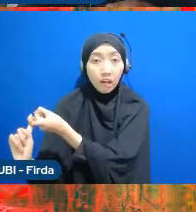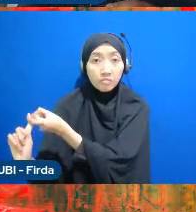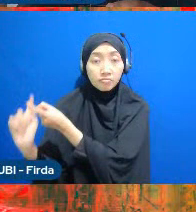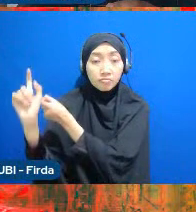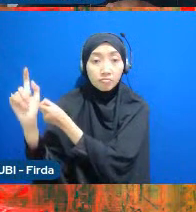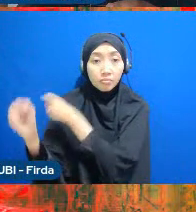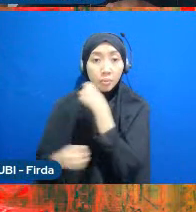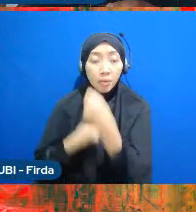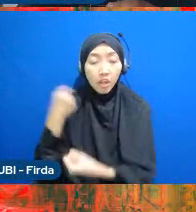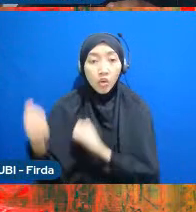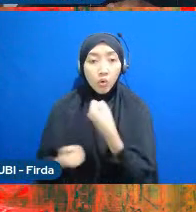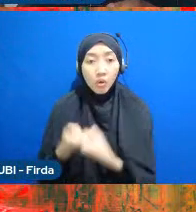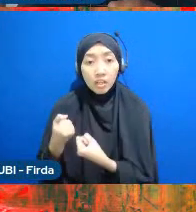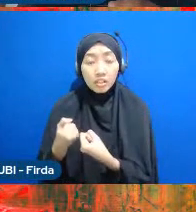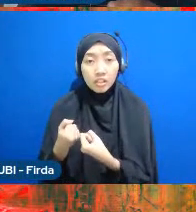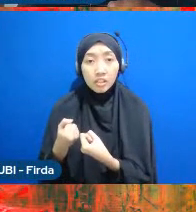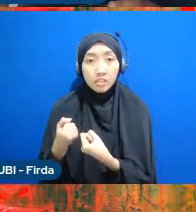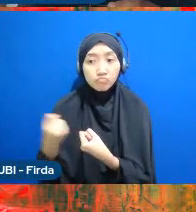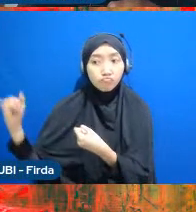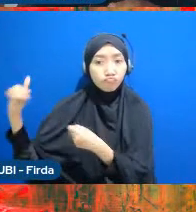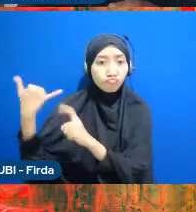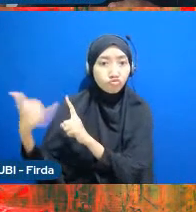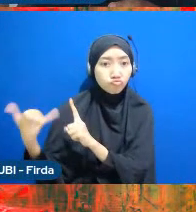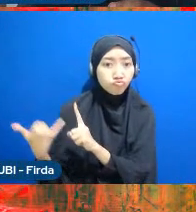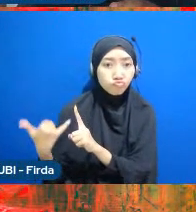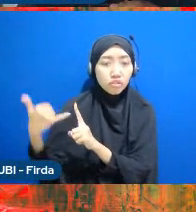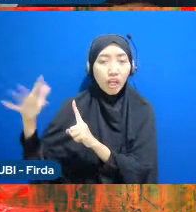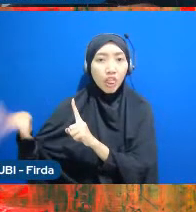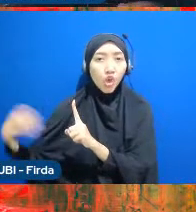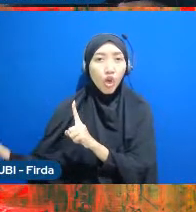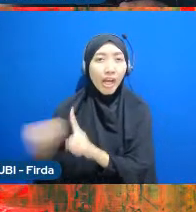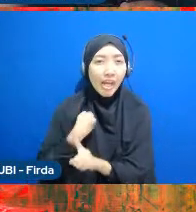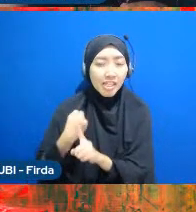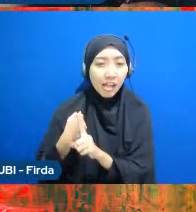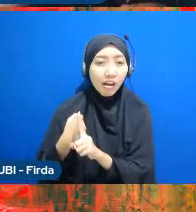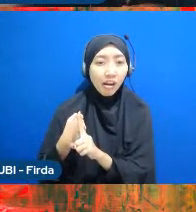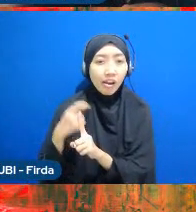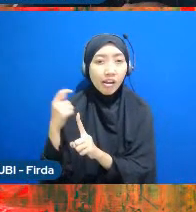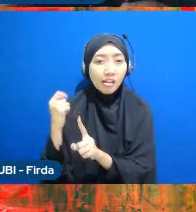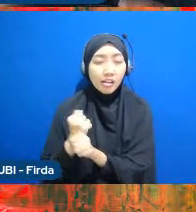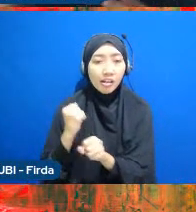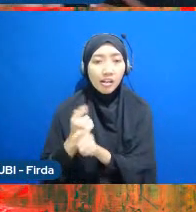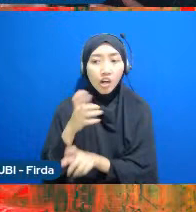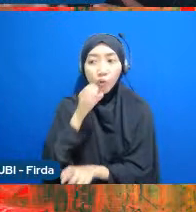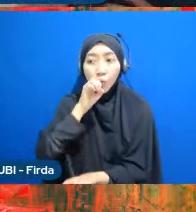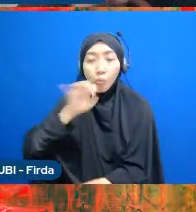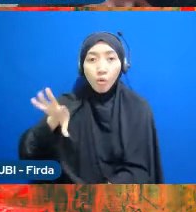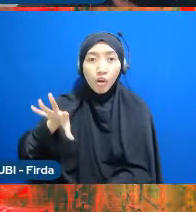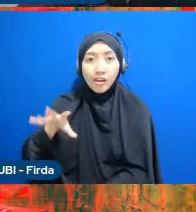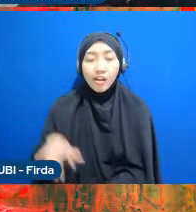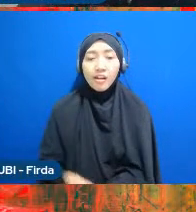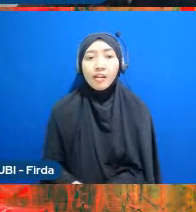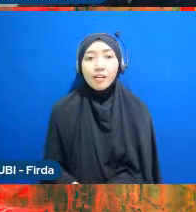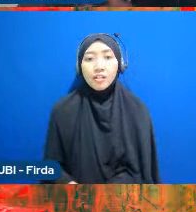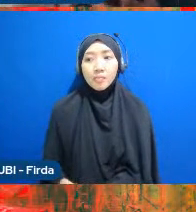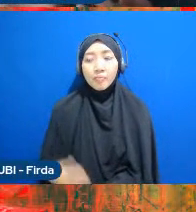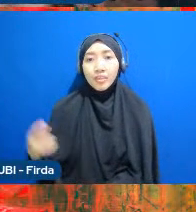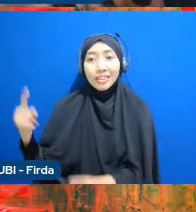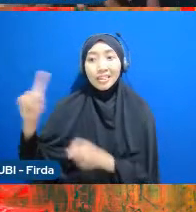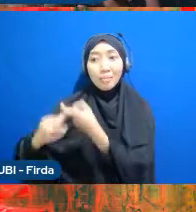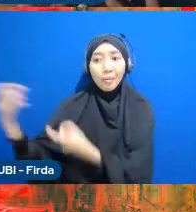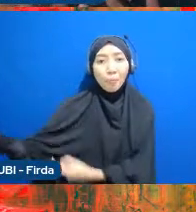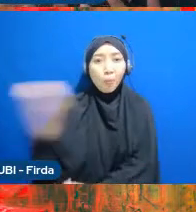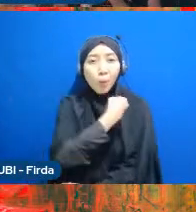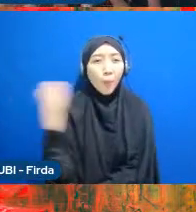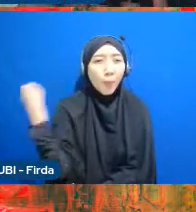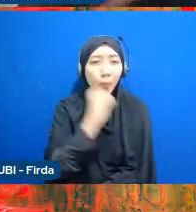melakukan bullying atau kekerasan, misalnya gara-gara dia ngomong begitu, dia dipukulin sama temannya.